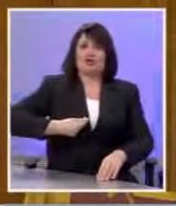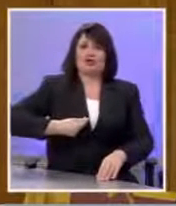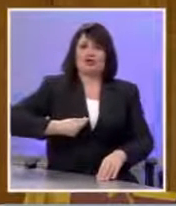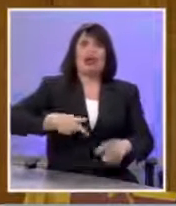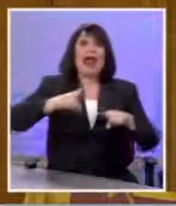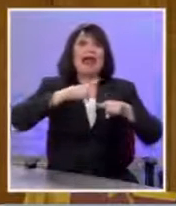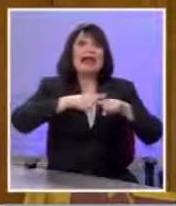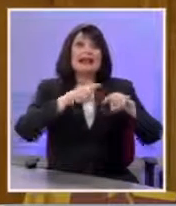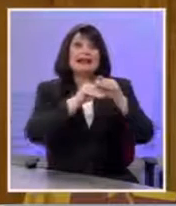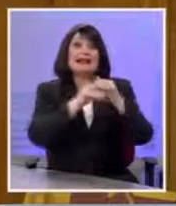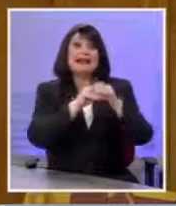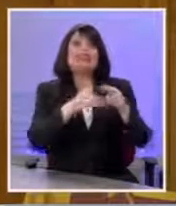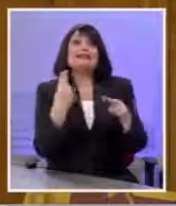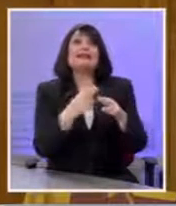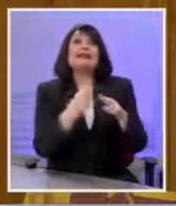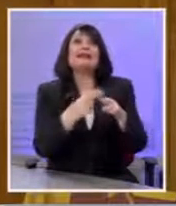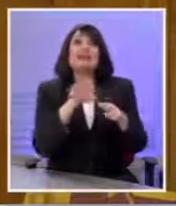εγχώριων επενδυτών είναι καθοριστική.